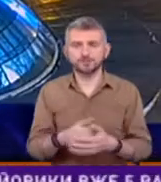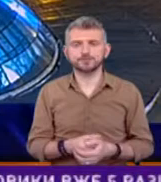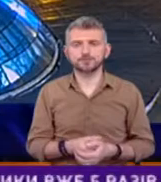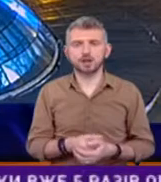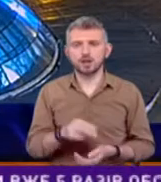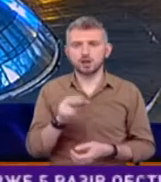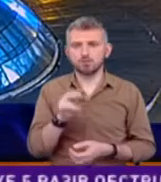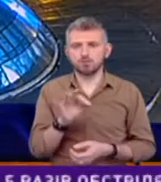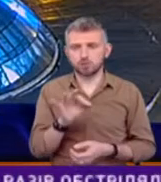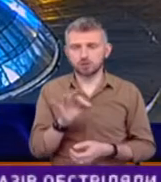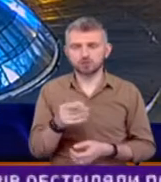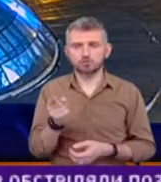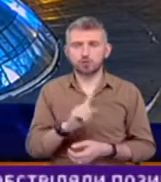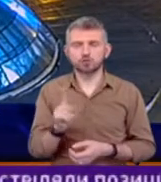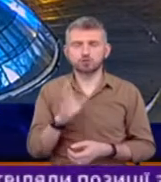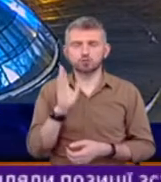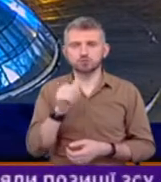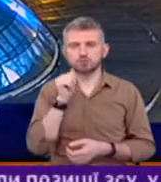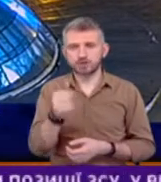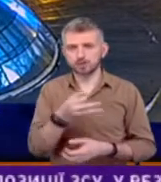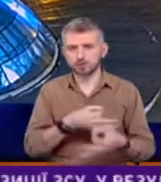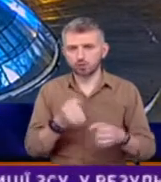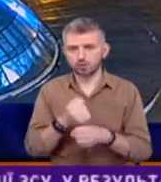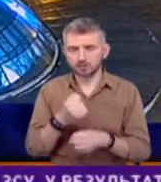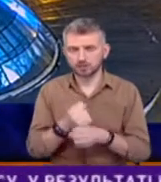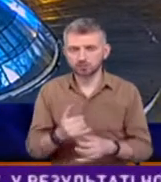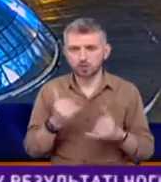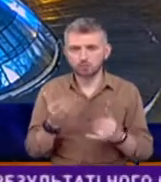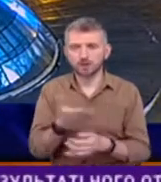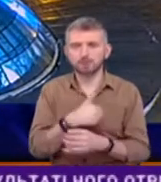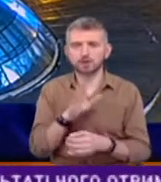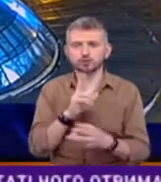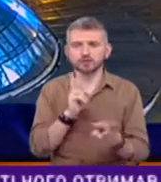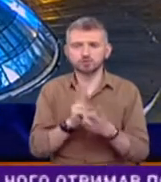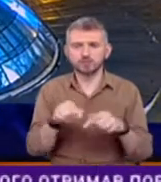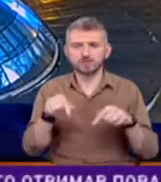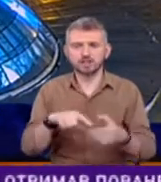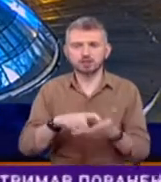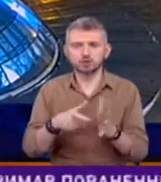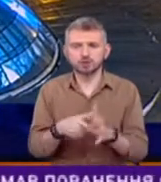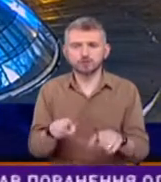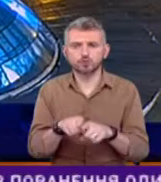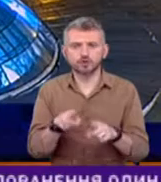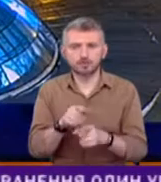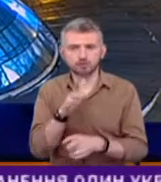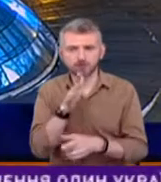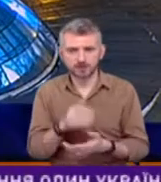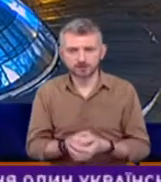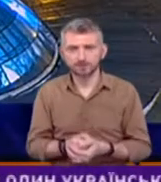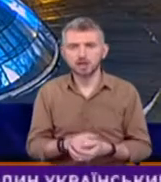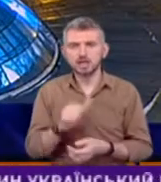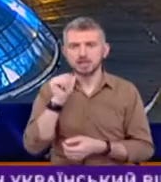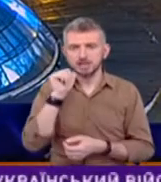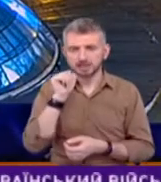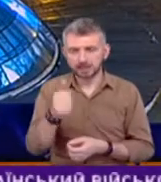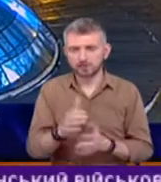Йдемо далі по тому, що ми будемо завтра з вами робити, шановні. А ми зустрінемося в цій самій студії в той самий час. Отже,